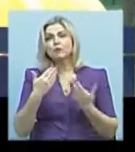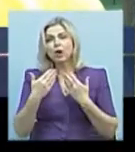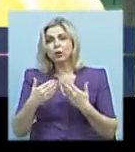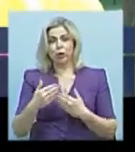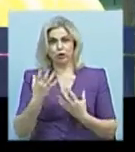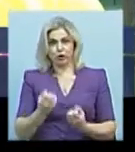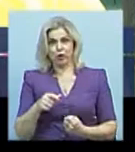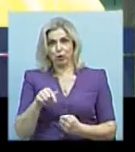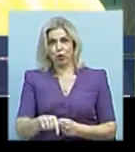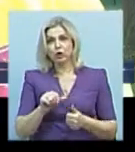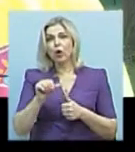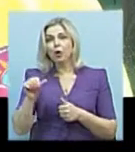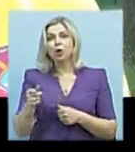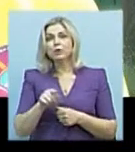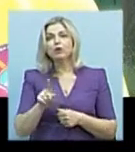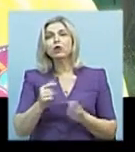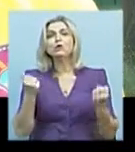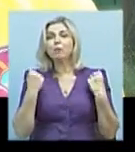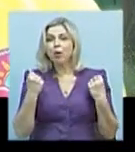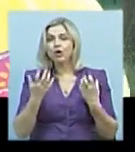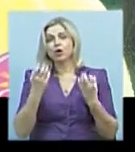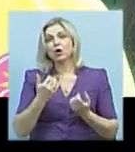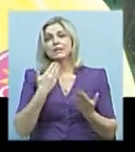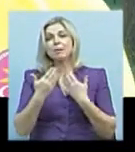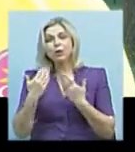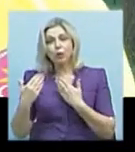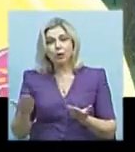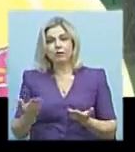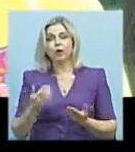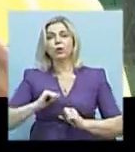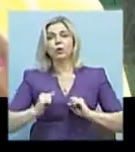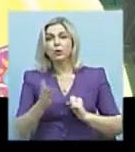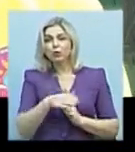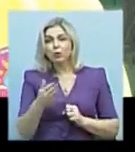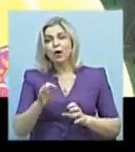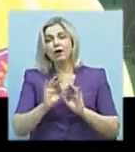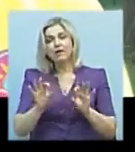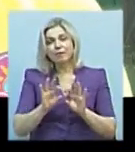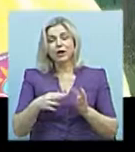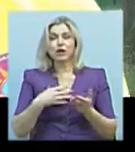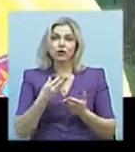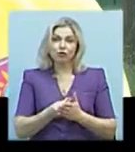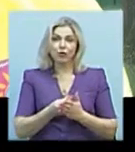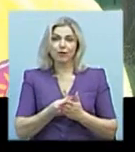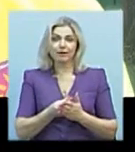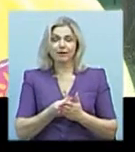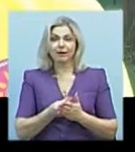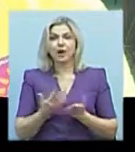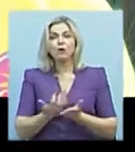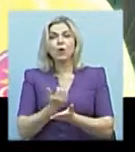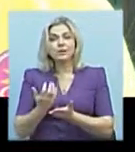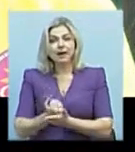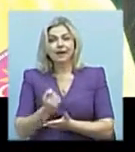ще. Крім того, що спорт, ми ще спілкуємося. Ми друг другу розповідаємо свої